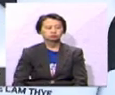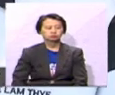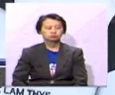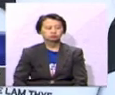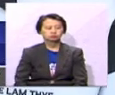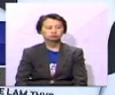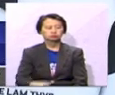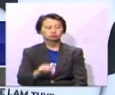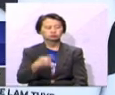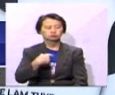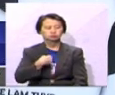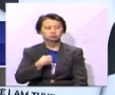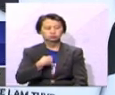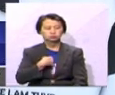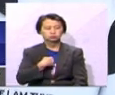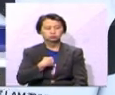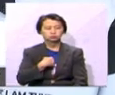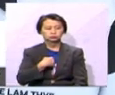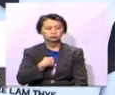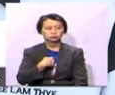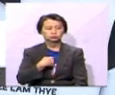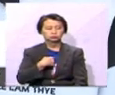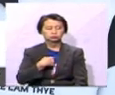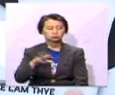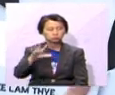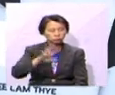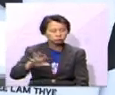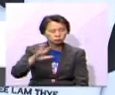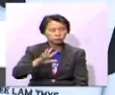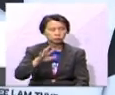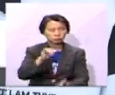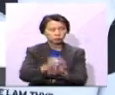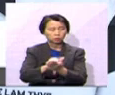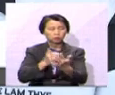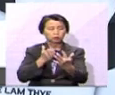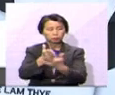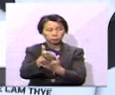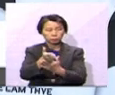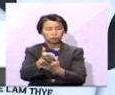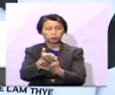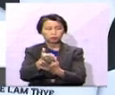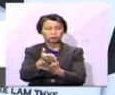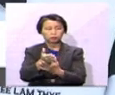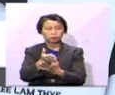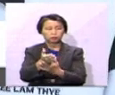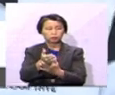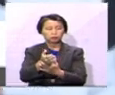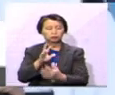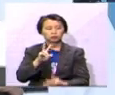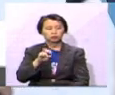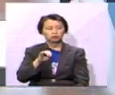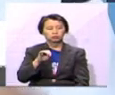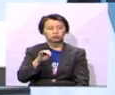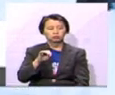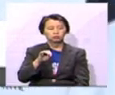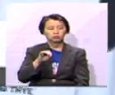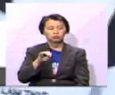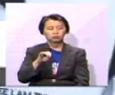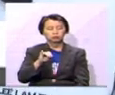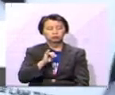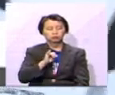dan saya percaya bahawa melalui penganjuran khusus-khusus ini yang melibatkan